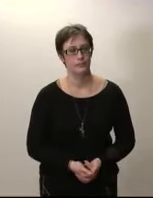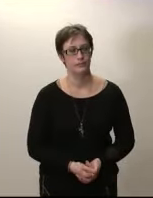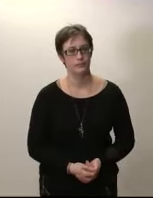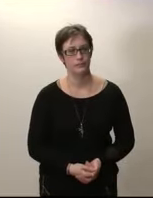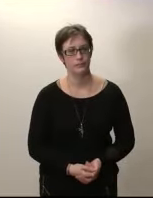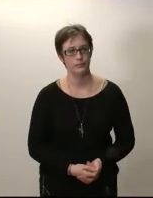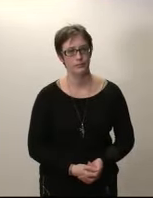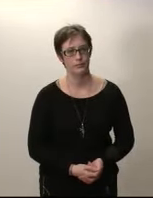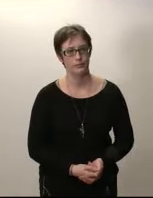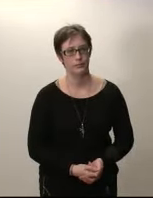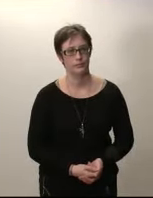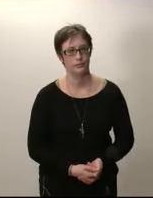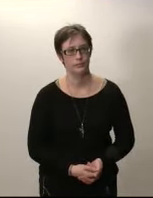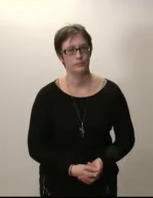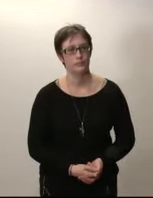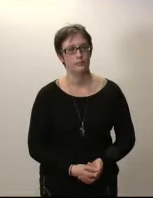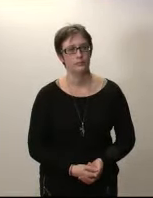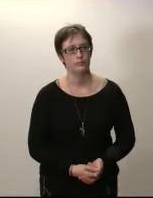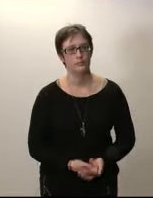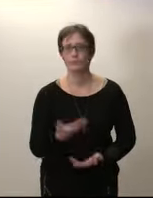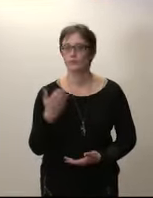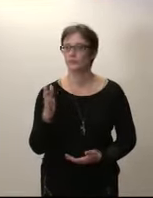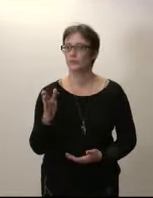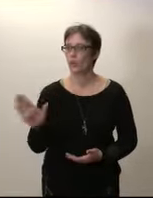D'accord, merci Monsieur Terrer. Autre intervention?